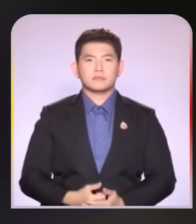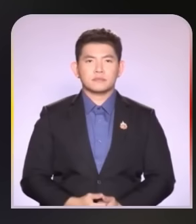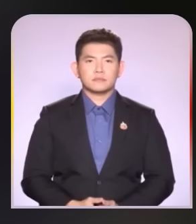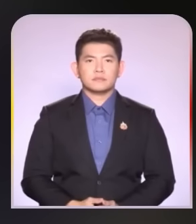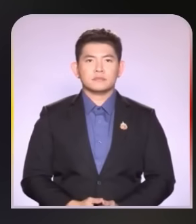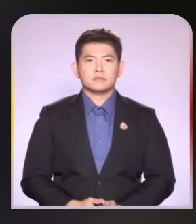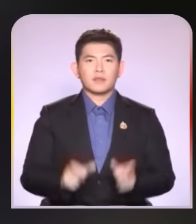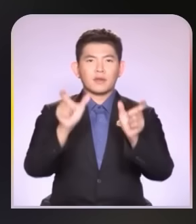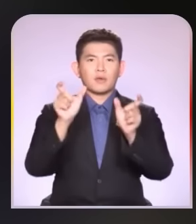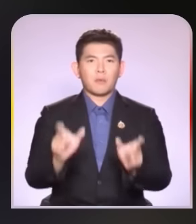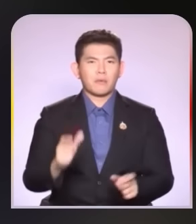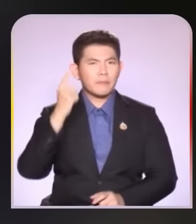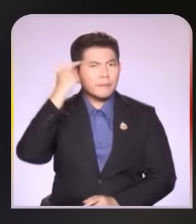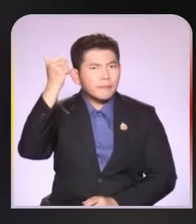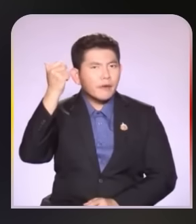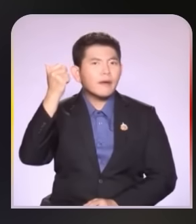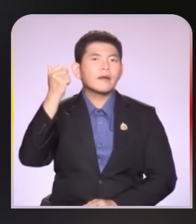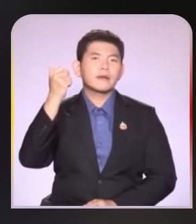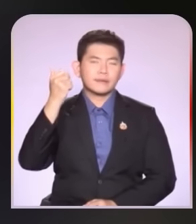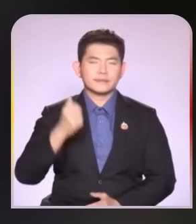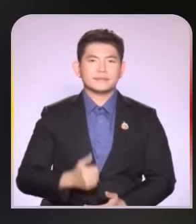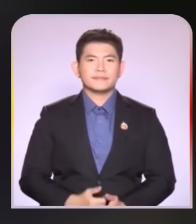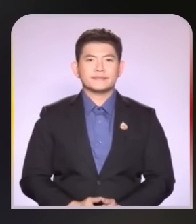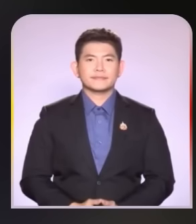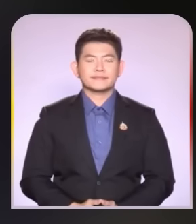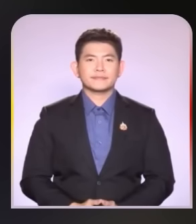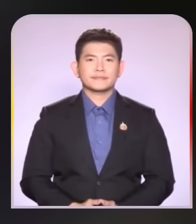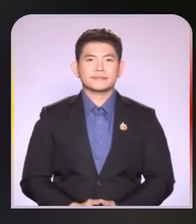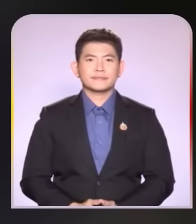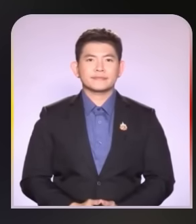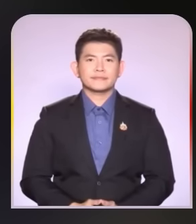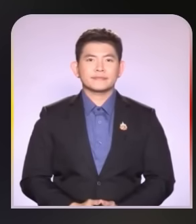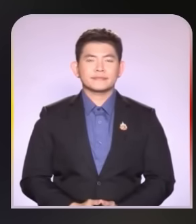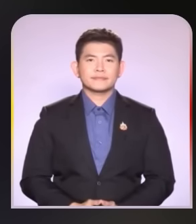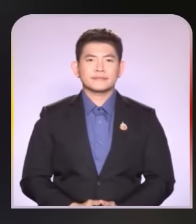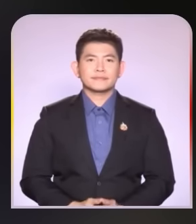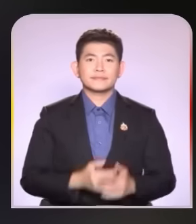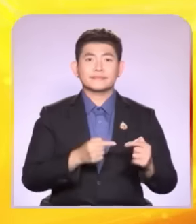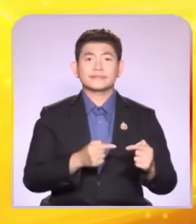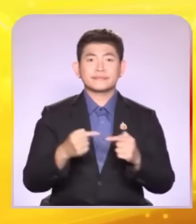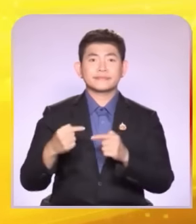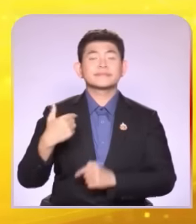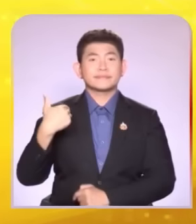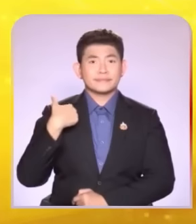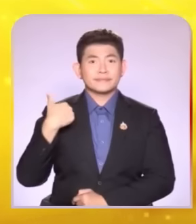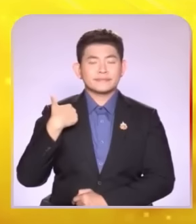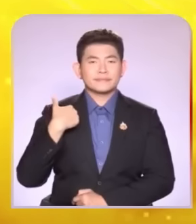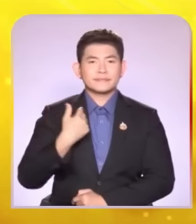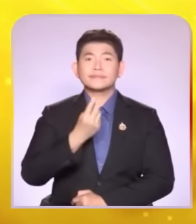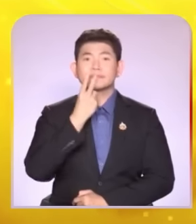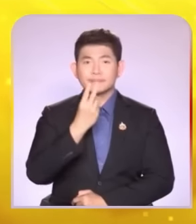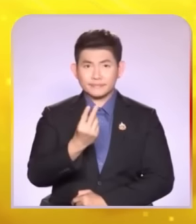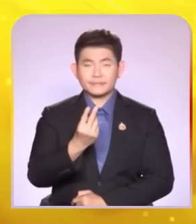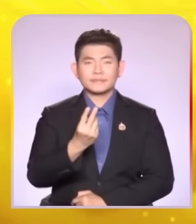นี่ค่ะ แต่งกลอนเก่งซะด้วย ใช่ค่ะนะอ่ะคุณผู้ชมคะยังมีอีกเรื่องนึงที่เราต้องมาต